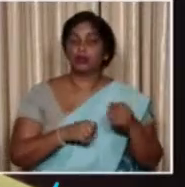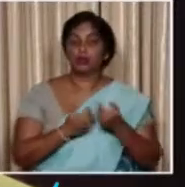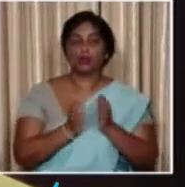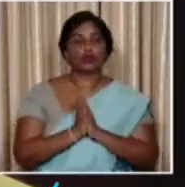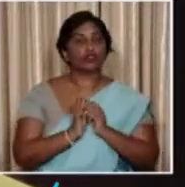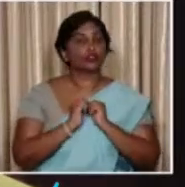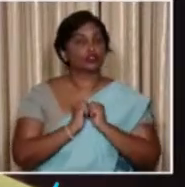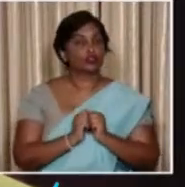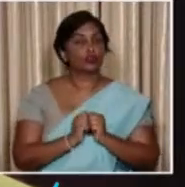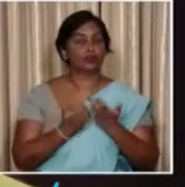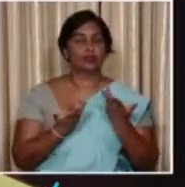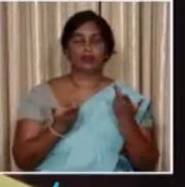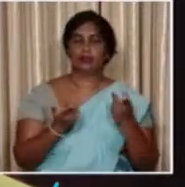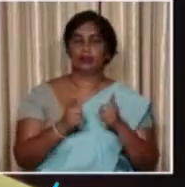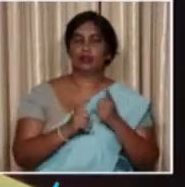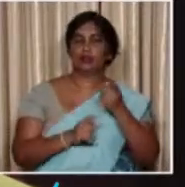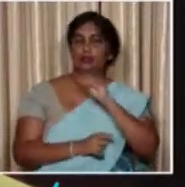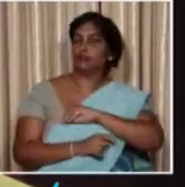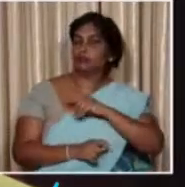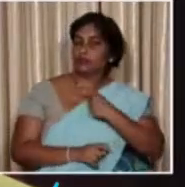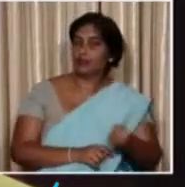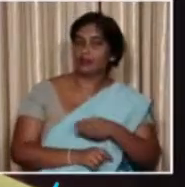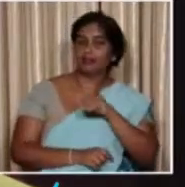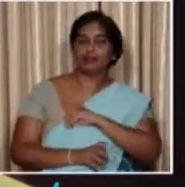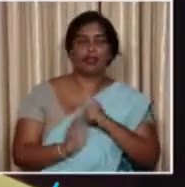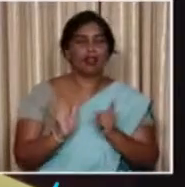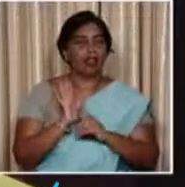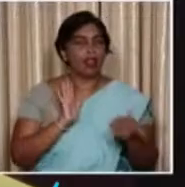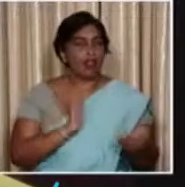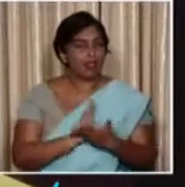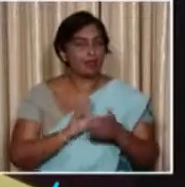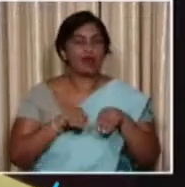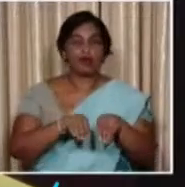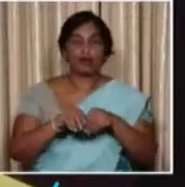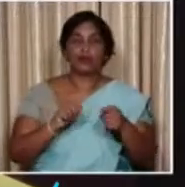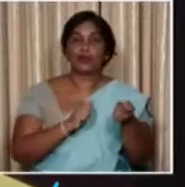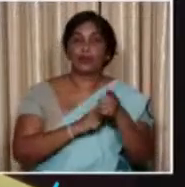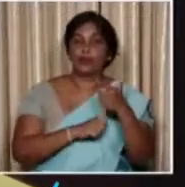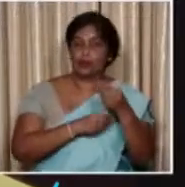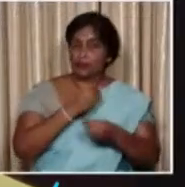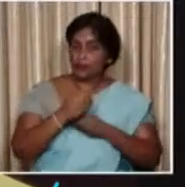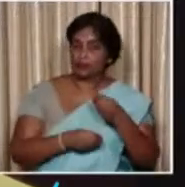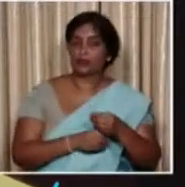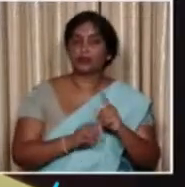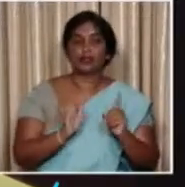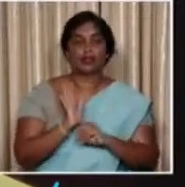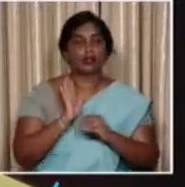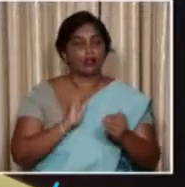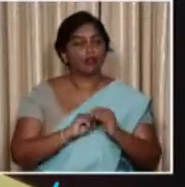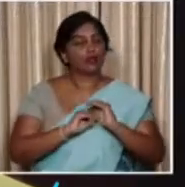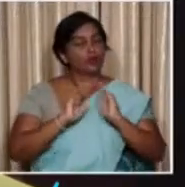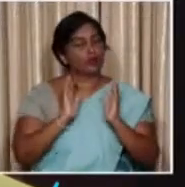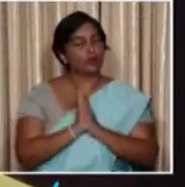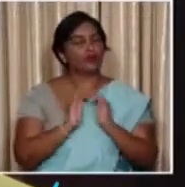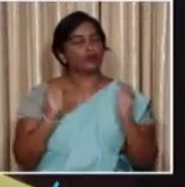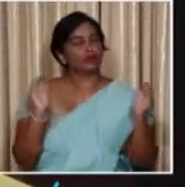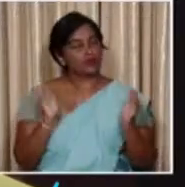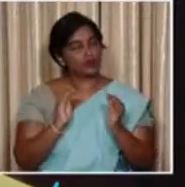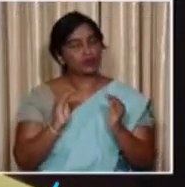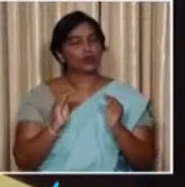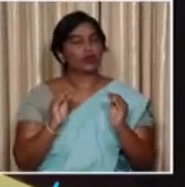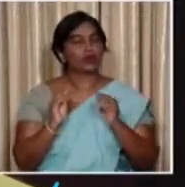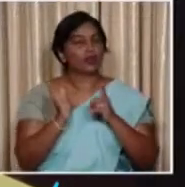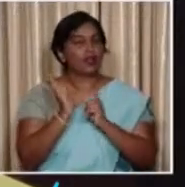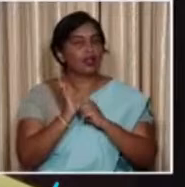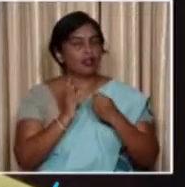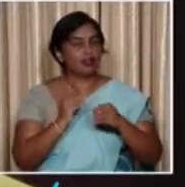රැකියා ලාභියාගේ ඉඳලා කුලීකරුවාගේ ඉඳලා කම්කරුවාගේ ඉඳලා ගොවියා, ධීවරයා, කම්කරුවා, ඒ වගේම කුඩා හා ශුද්‍ර